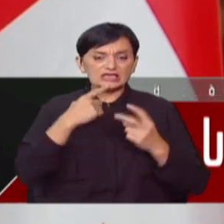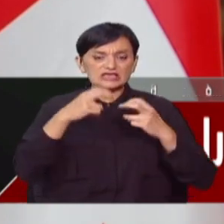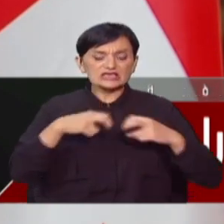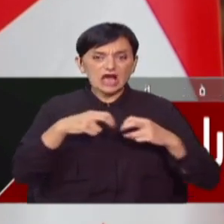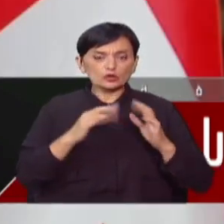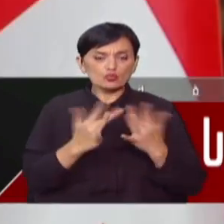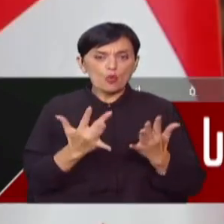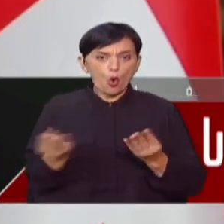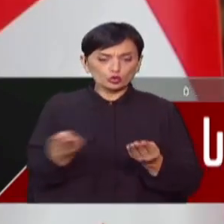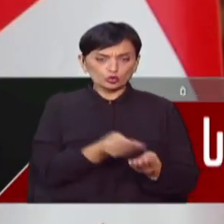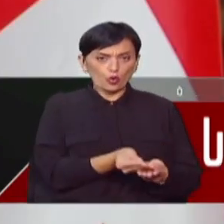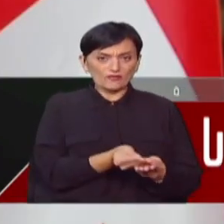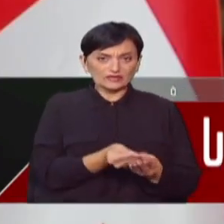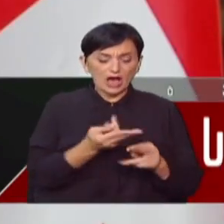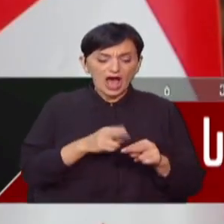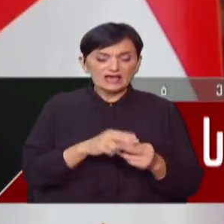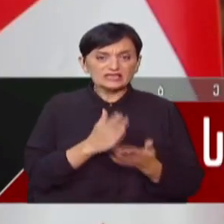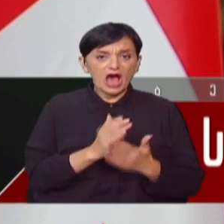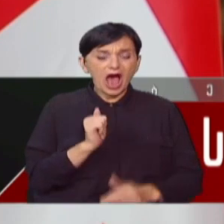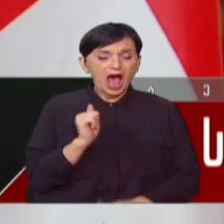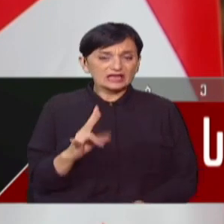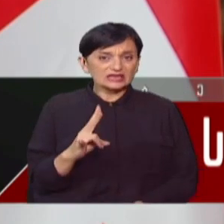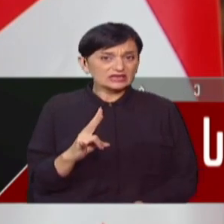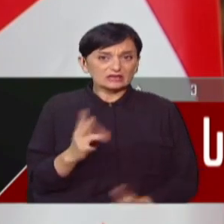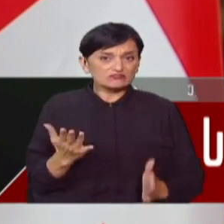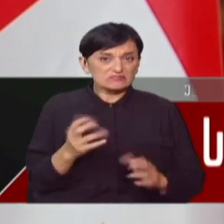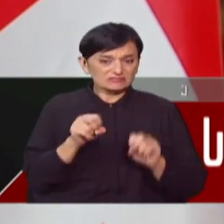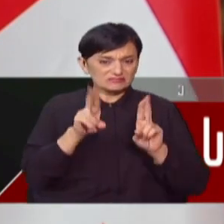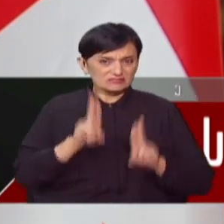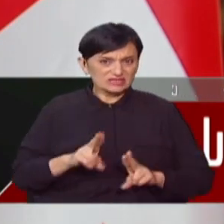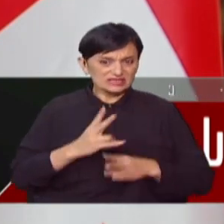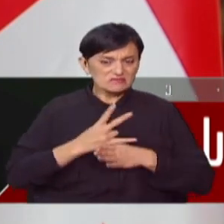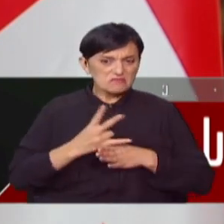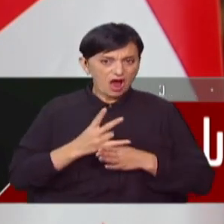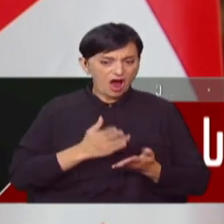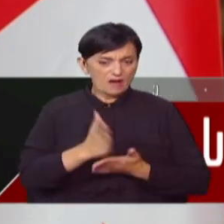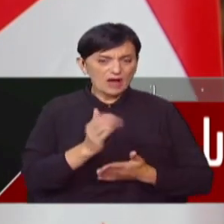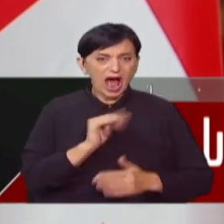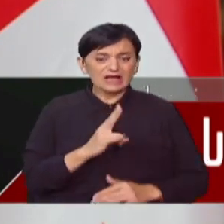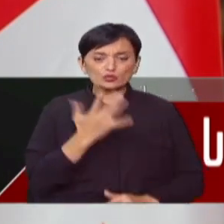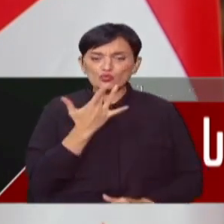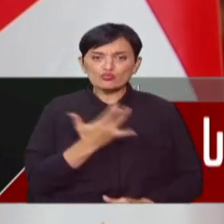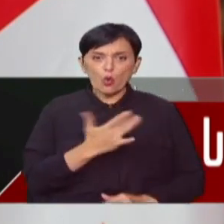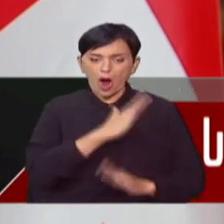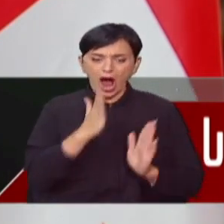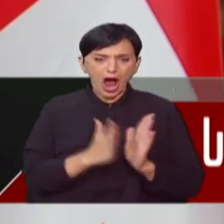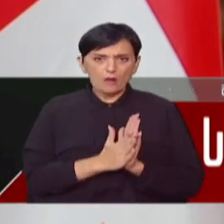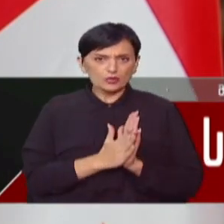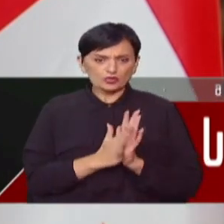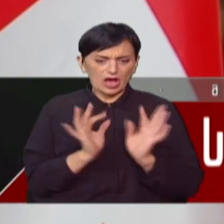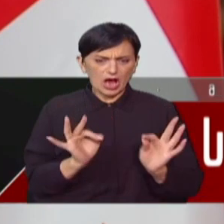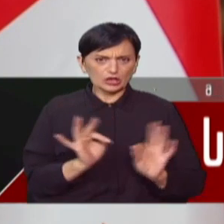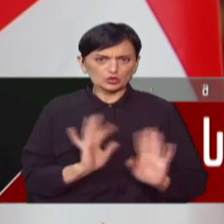დაყენების მოთხოვნას. ეს არის ან არ ვიცი მიზანმიმართული მავნებლობა, ან პოლიტიკურად აბსოლუტურად